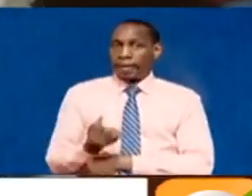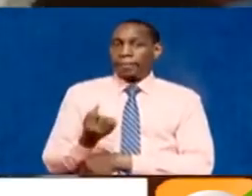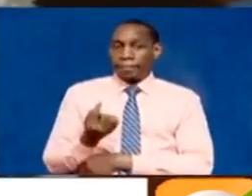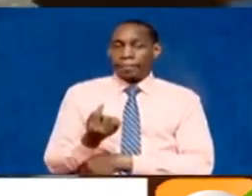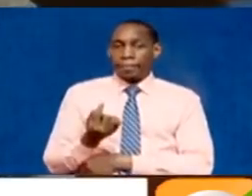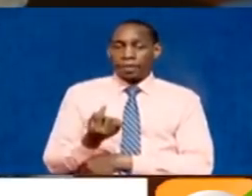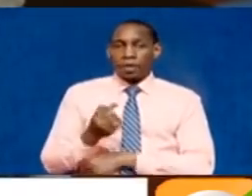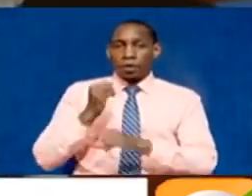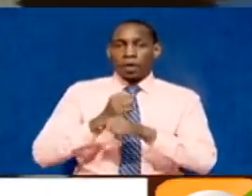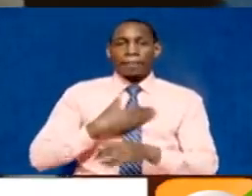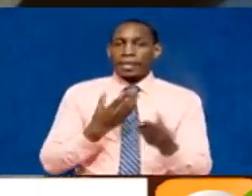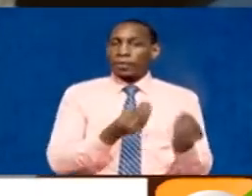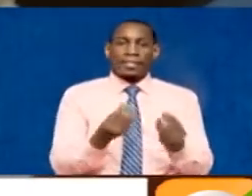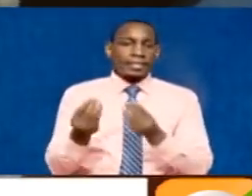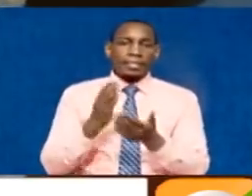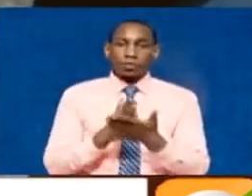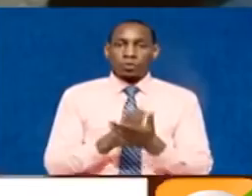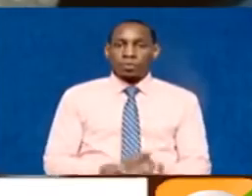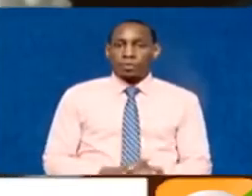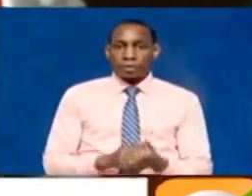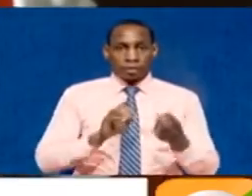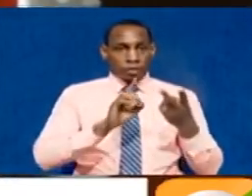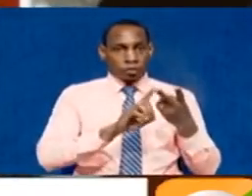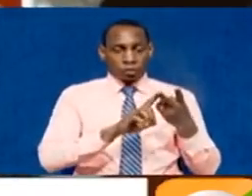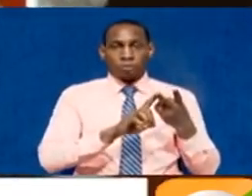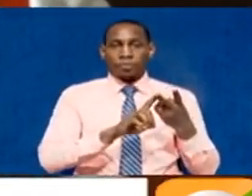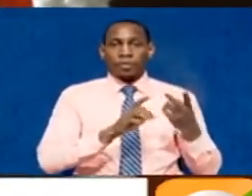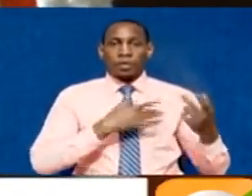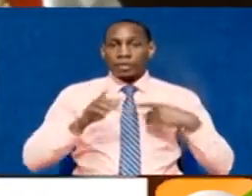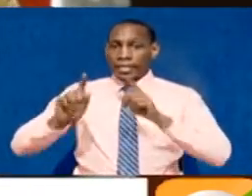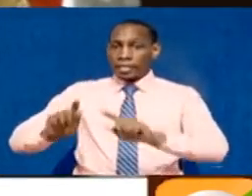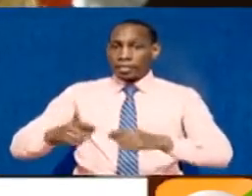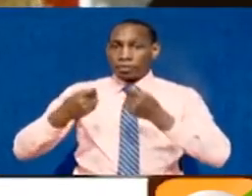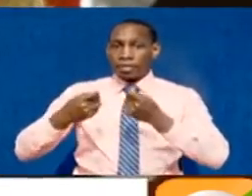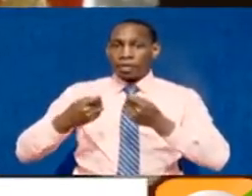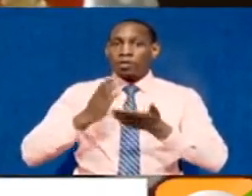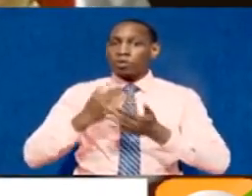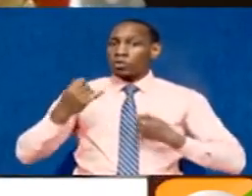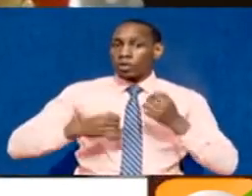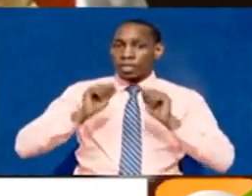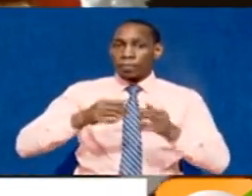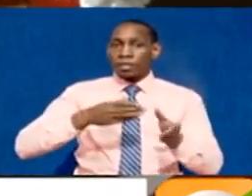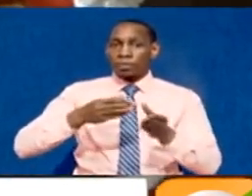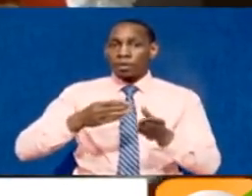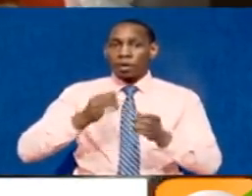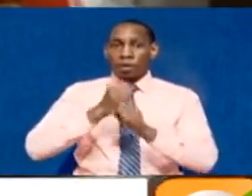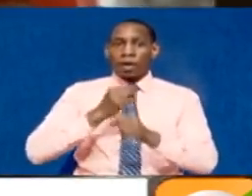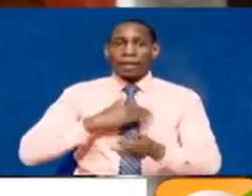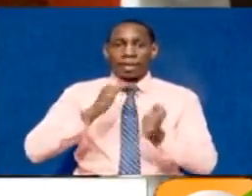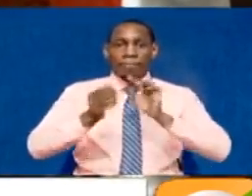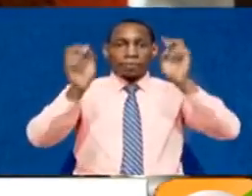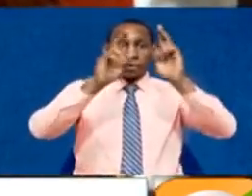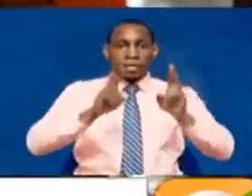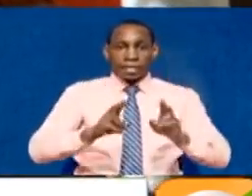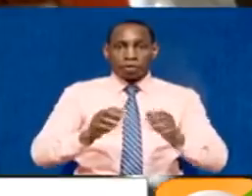kwangu. Kazi yangu itakuwa ni rahisi sana. Alafu pia in terms of viatu, naweza furahia nikienda international. At